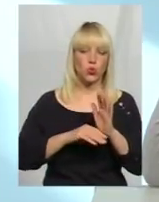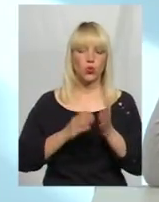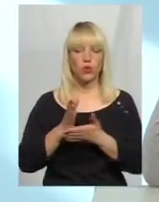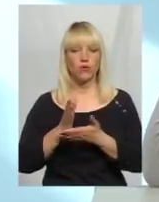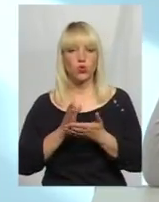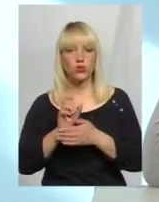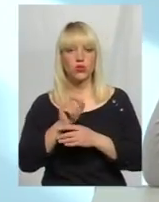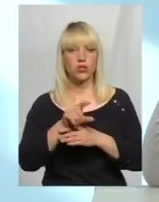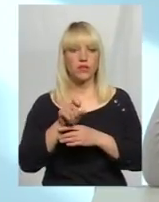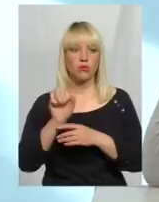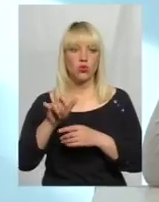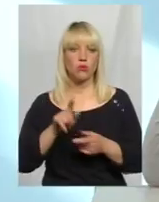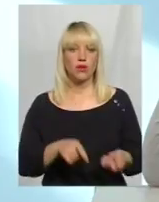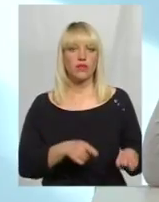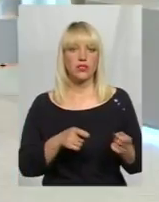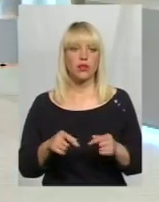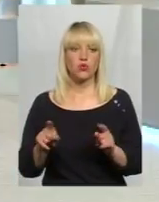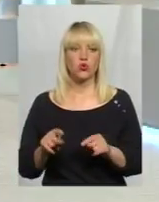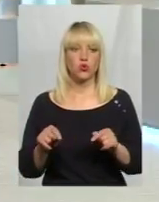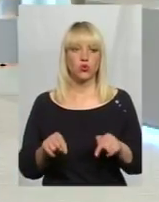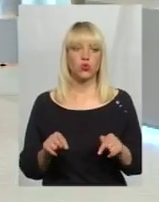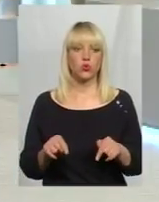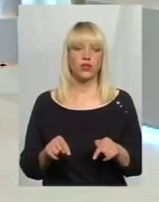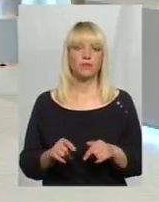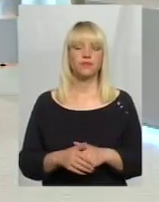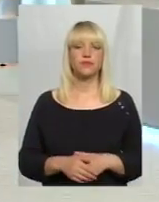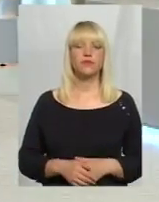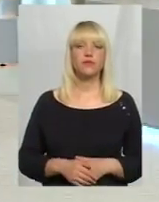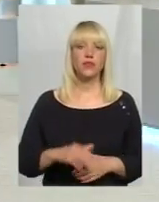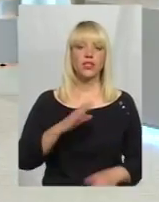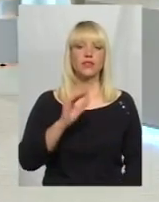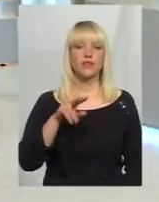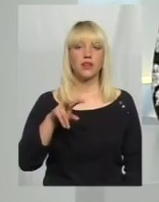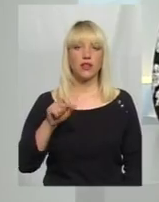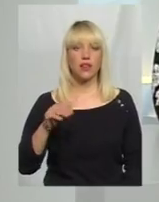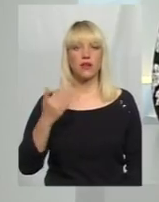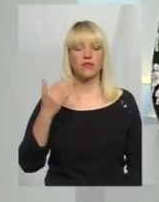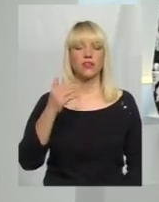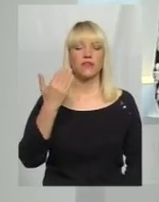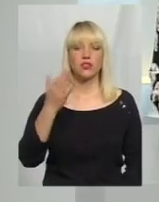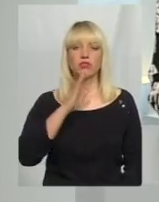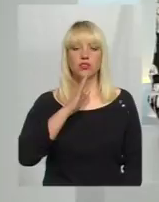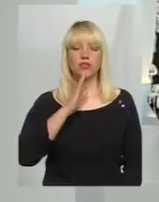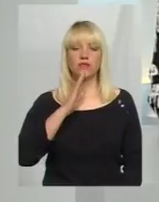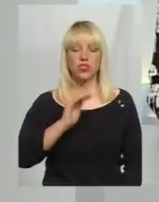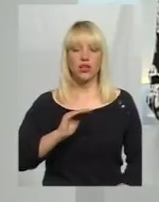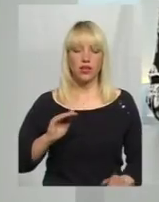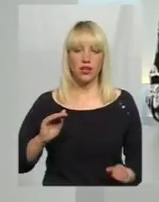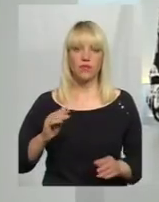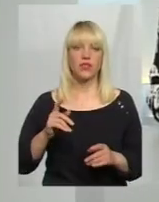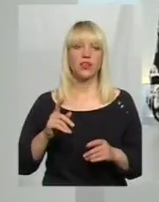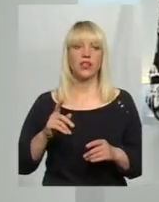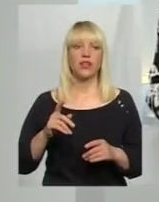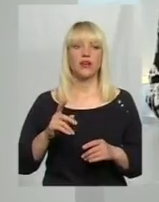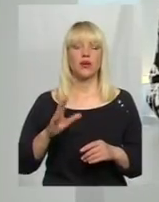можливо, щось привеземо сюди. Пані Світлано, ваші дівчата і ви часто буваєте за кордоном. От зодягаєтеся теж